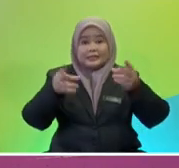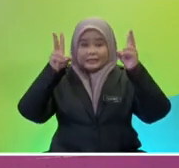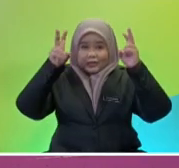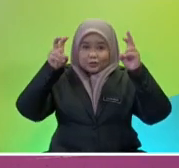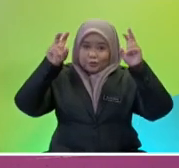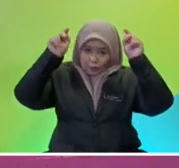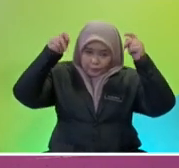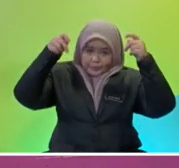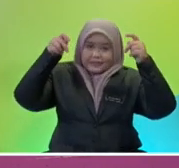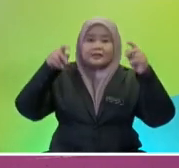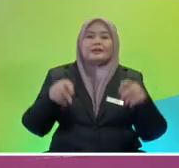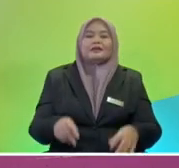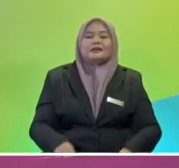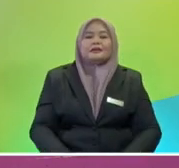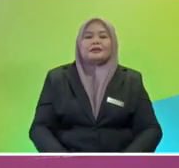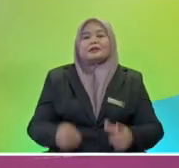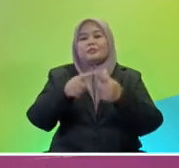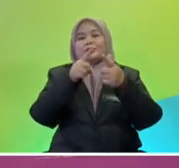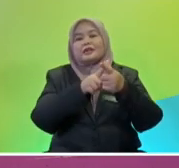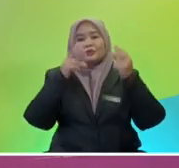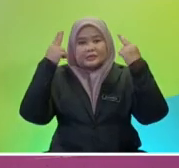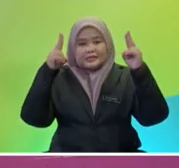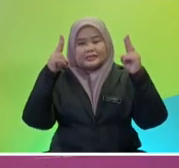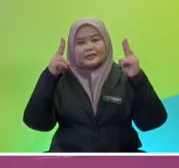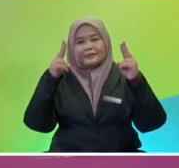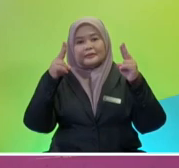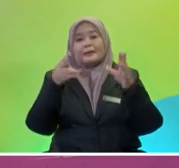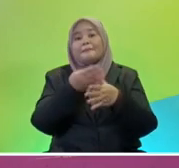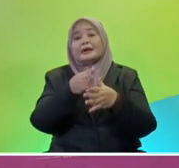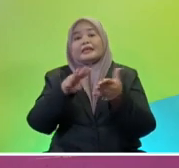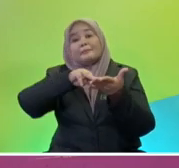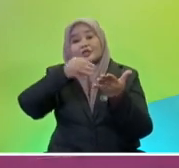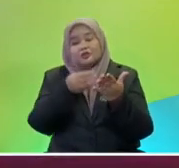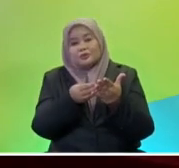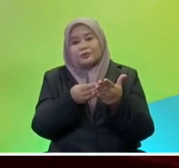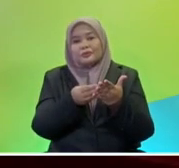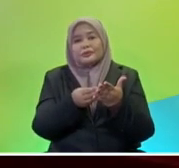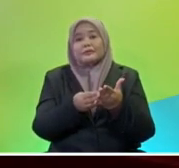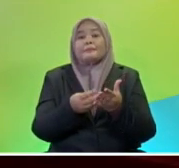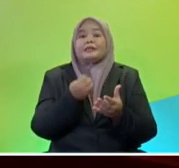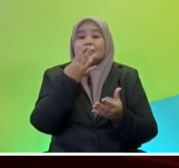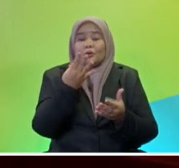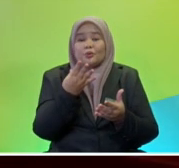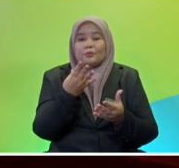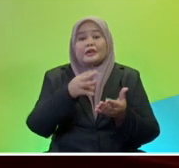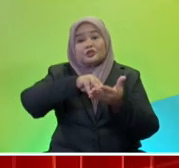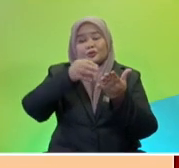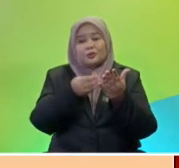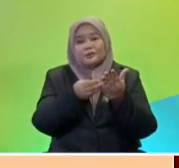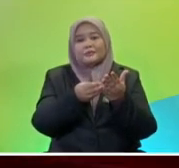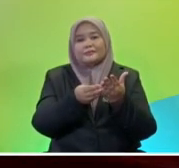topik Oke kemudian Ustazah bagi maksud Terangkan maksud